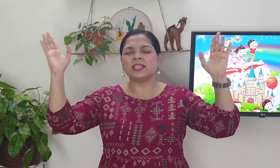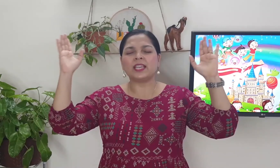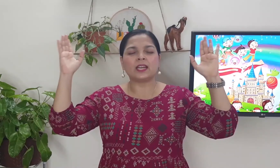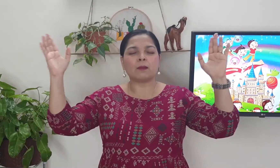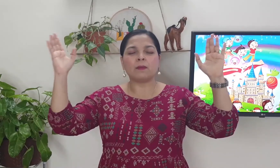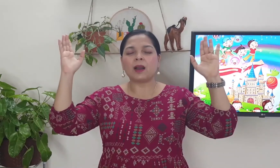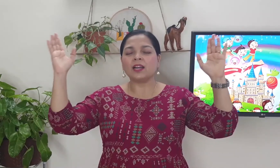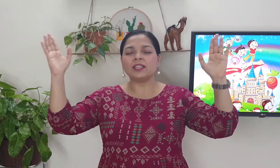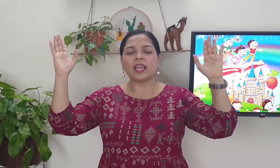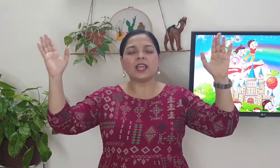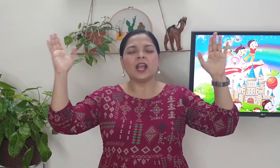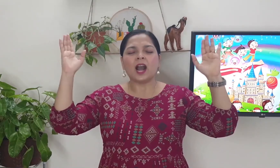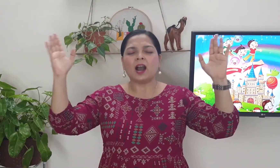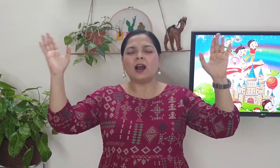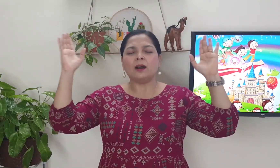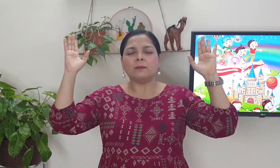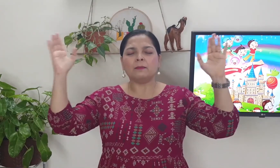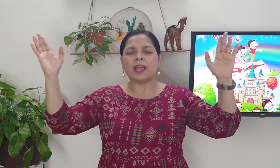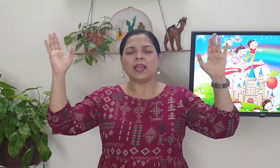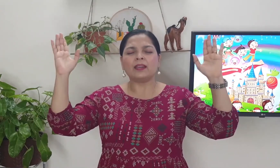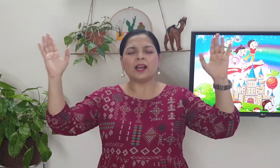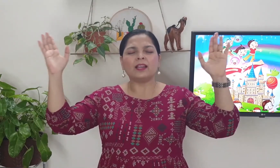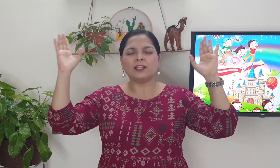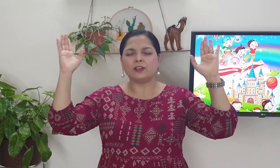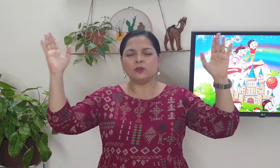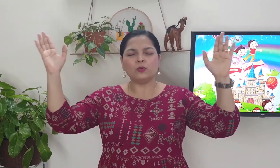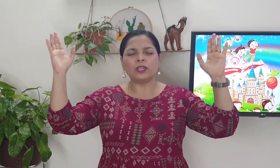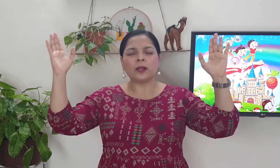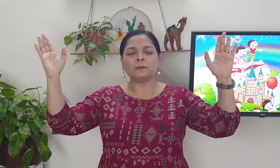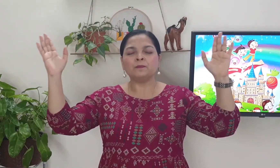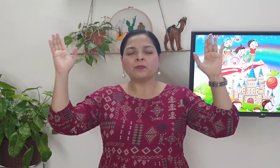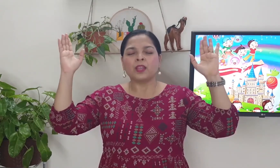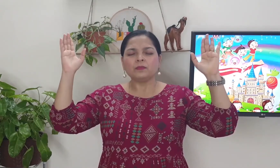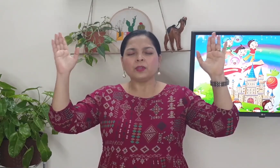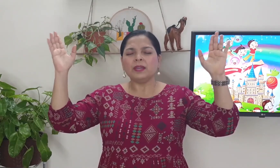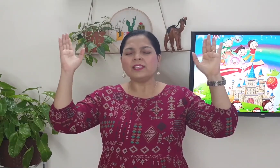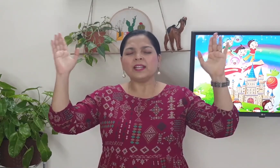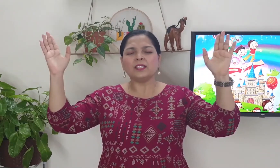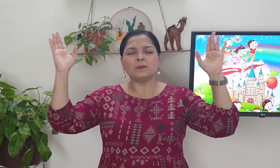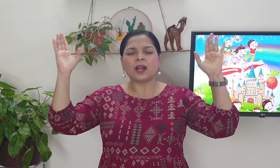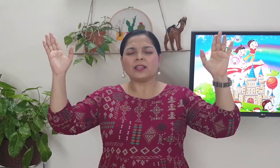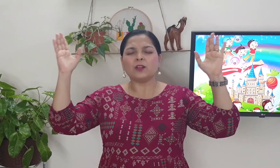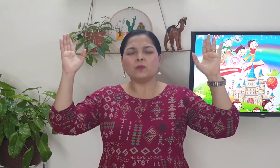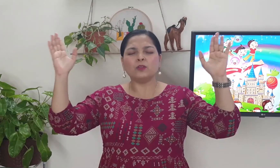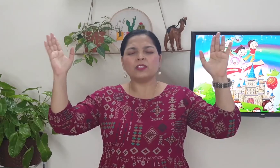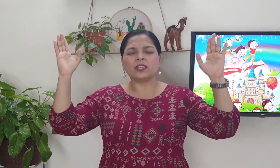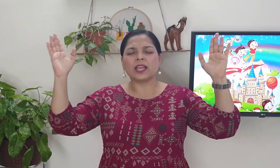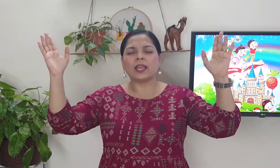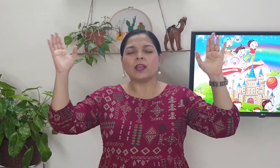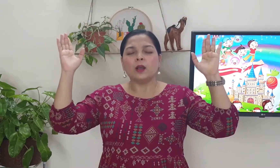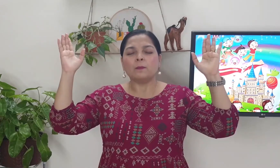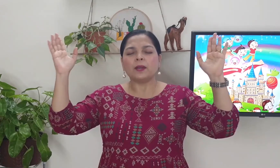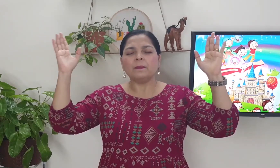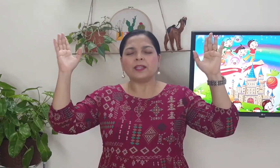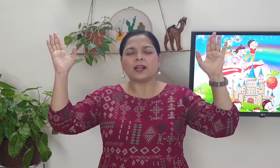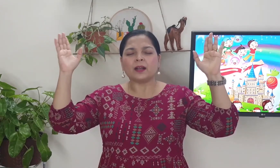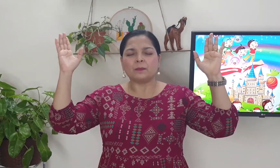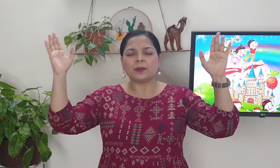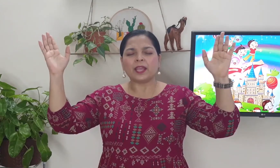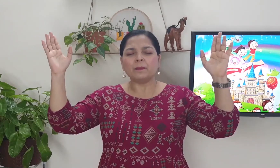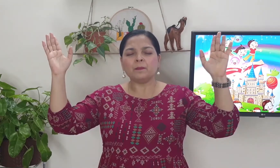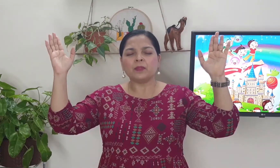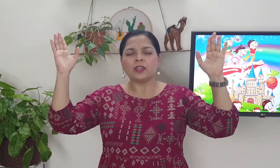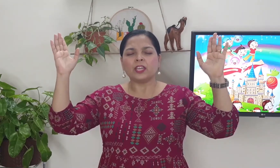प्रार्थना येशू ख्रिस्ताच्या नावात मागत आहे, आमेन. हालेलुया. माझ्यासोबत ही प्रार्थना करू शकता. परमपिताचं प्रेम,